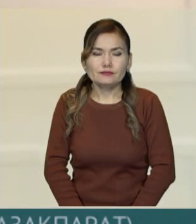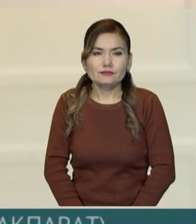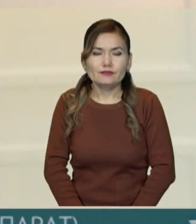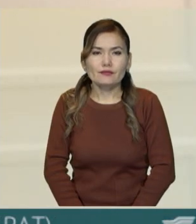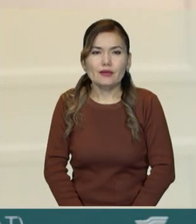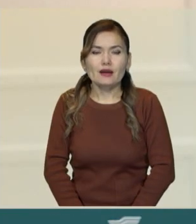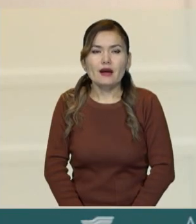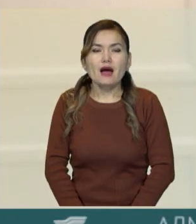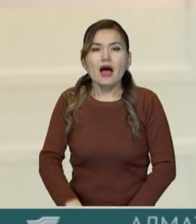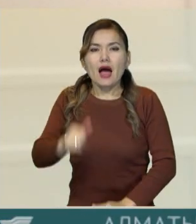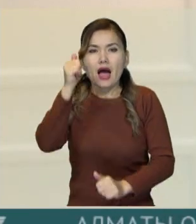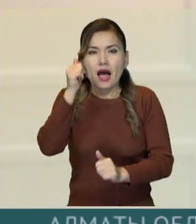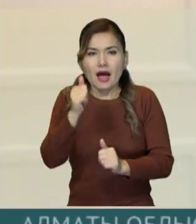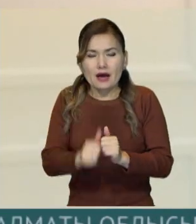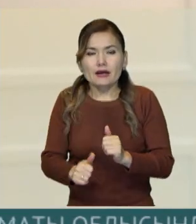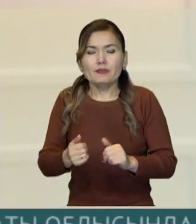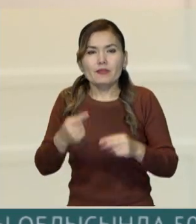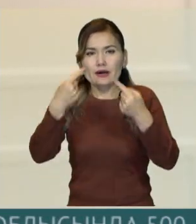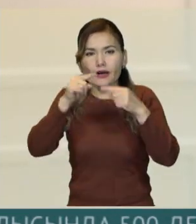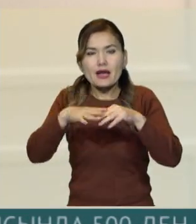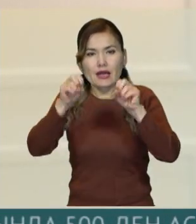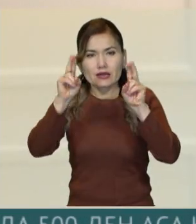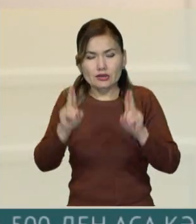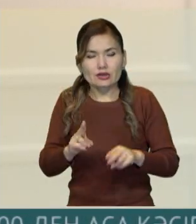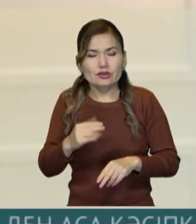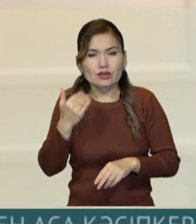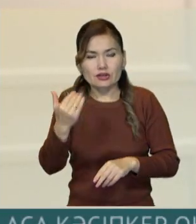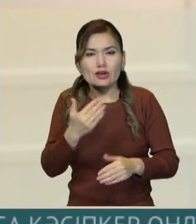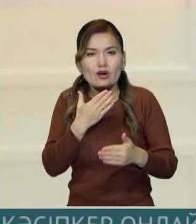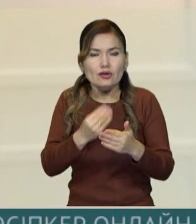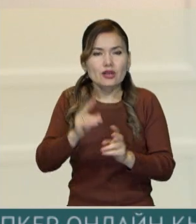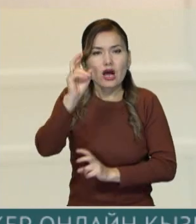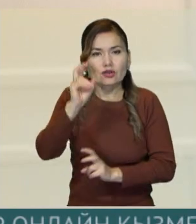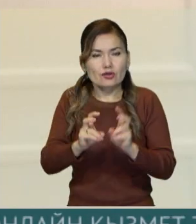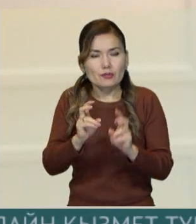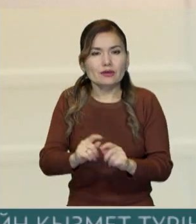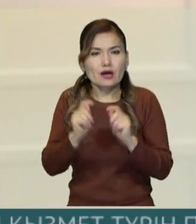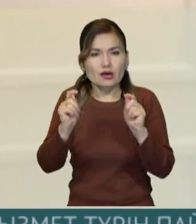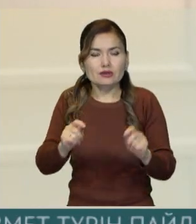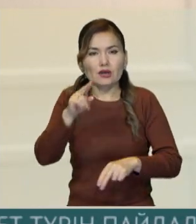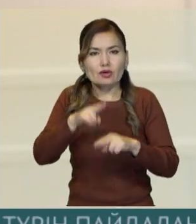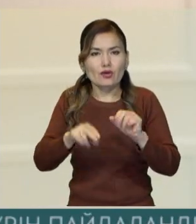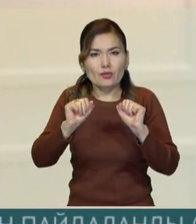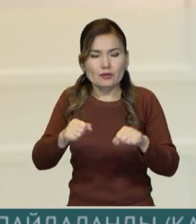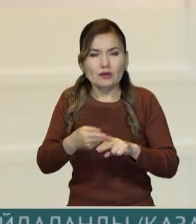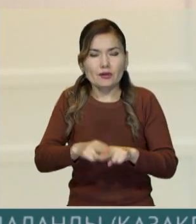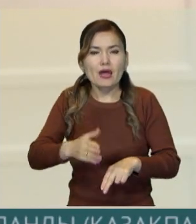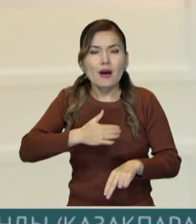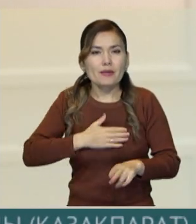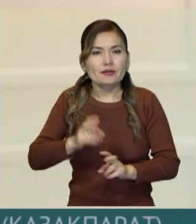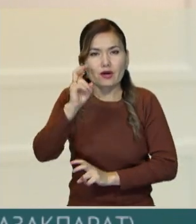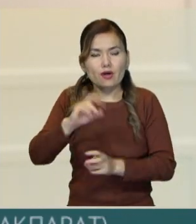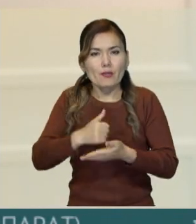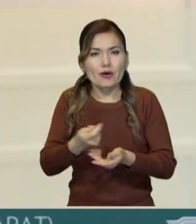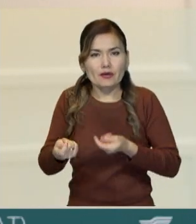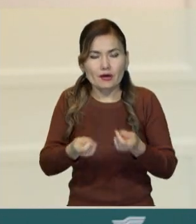Кез келген инженер тәуір дамбы, не болмаса зауыт салалат, тіпті керемет өңдейтін техниканы далалат. Мәселе басқада. Мысалы, өнеркәсіп